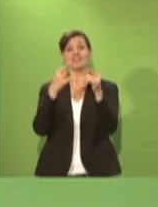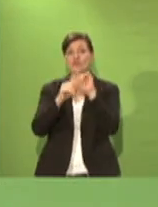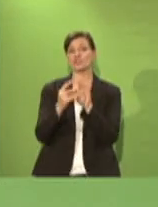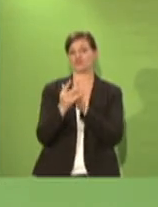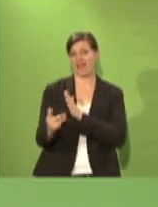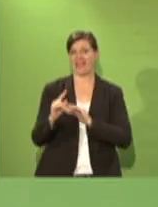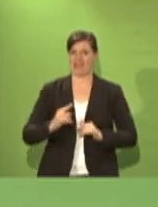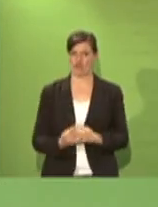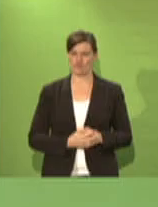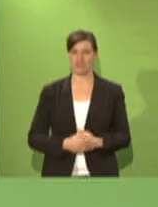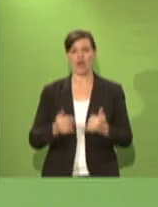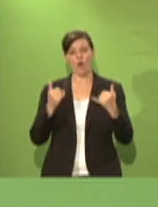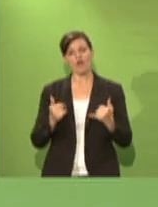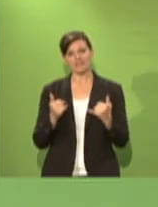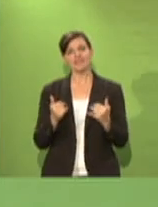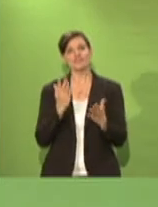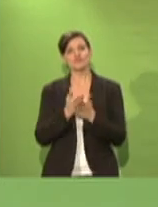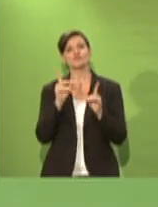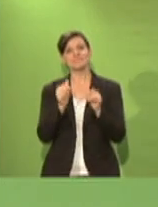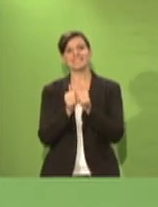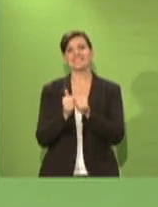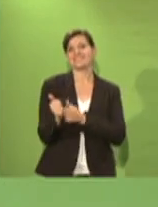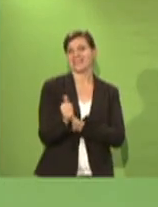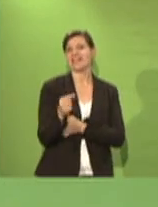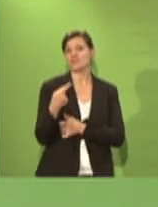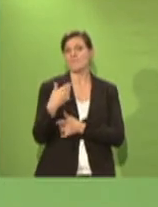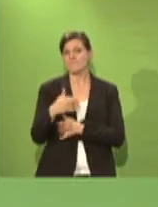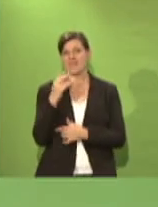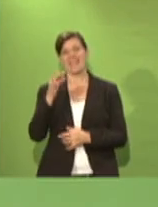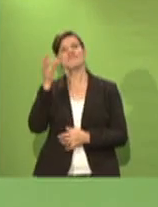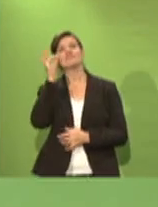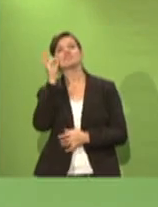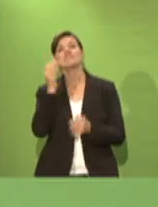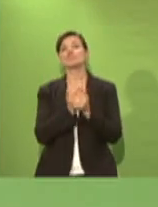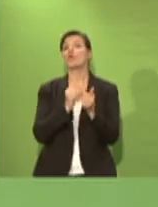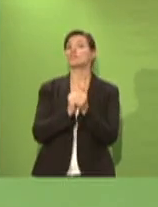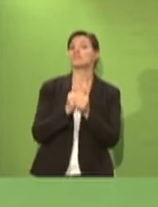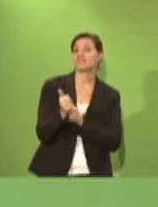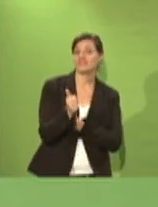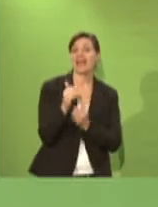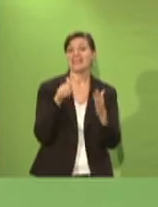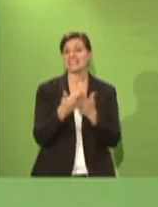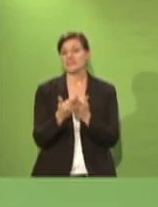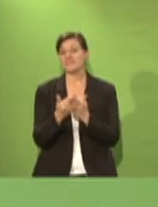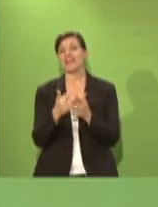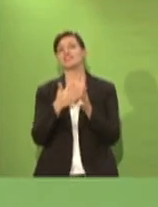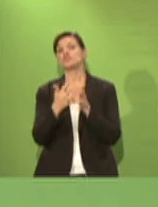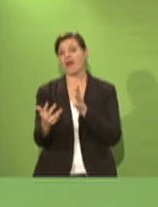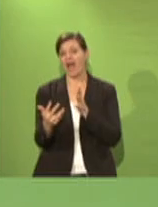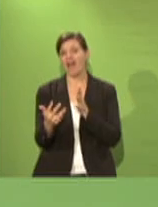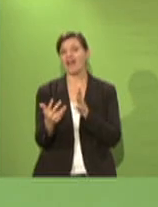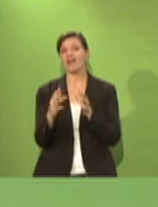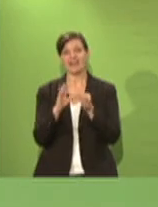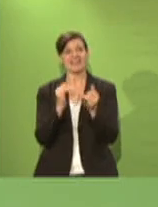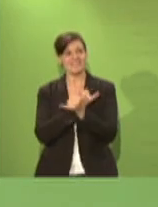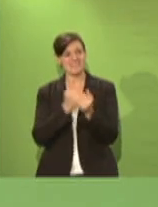Heute wollen wir aber einen Schritt weitergehen. Die Wissenschaft ist weiter. Es gibt neue Modelle des sprachsensiblen